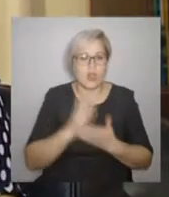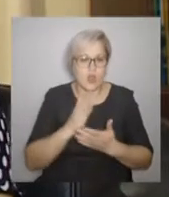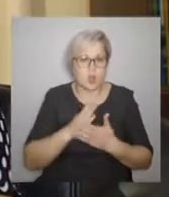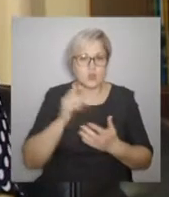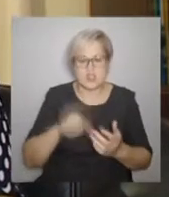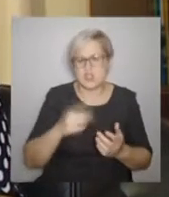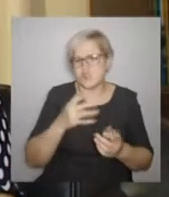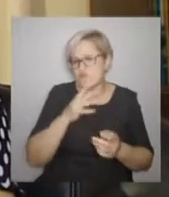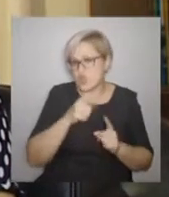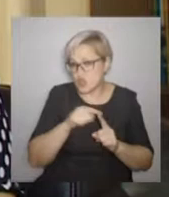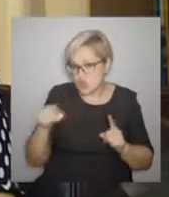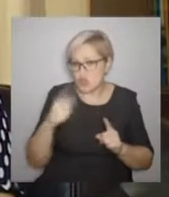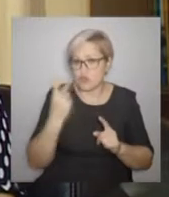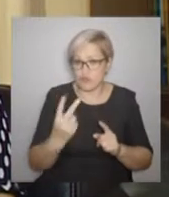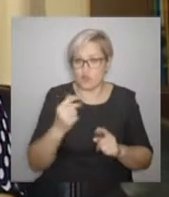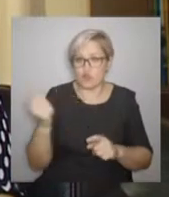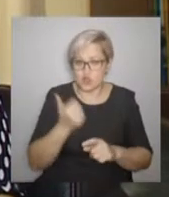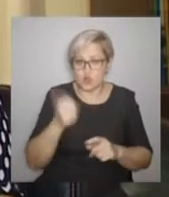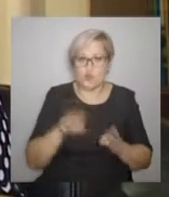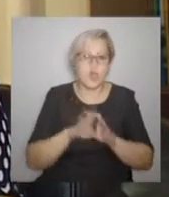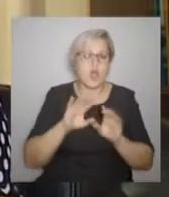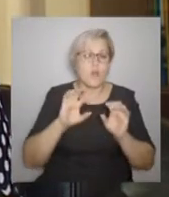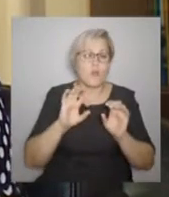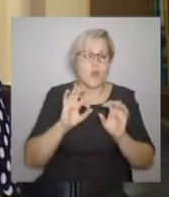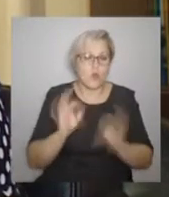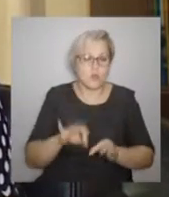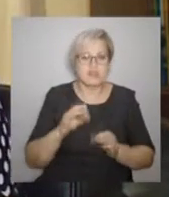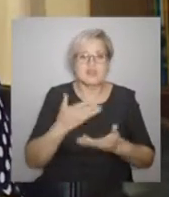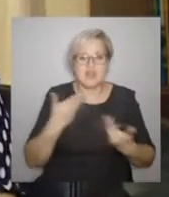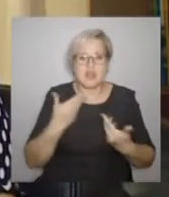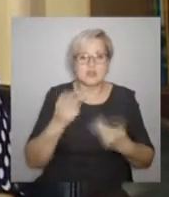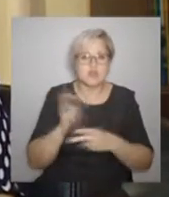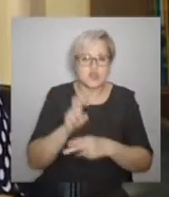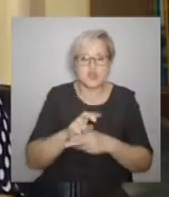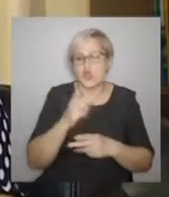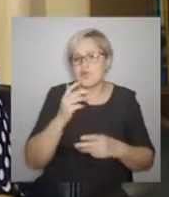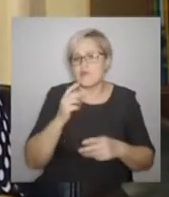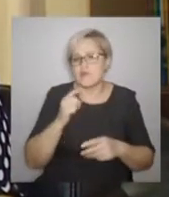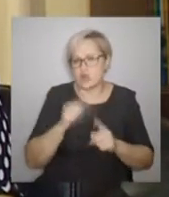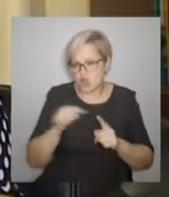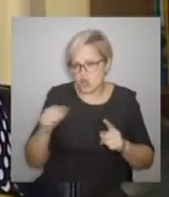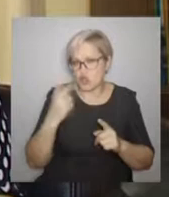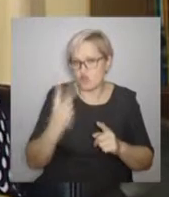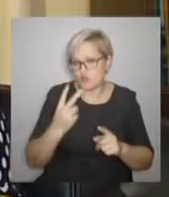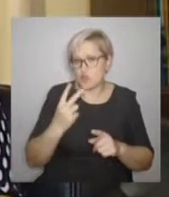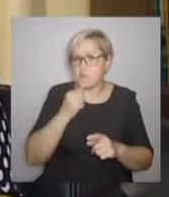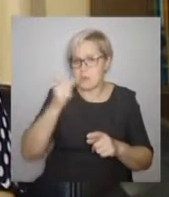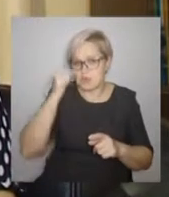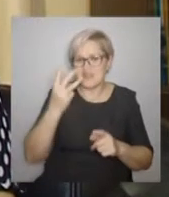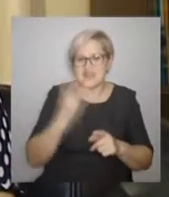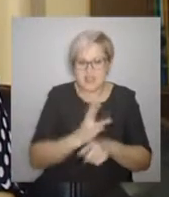ДЦП есть. Детки у нас, приходят детки с синдромом Мамдауна, приходят детки с сенсомоторной